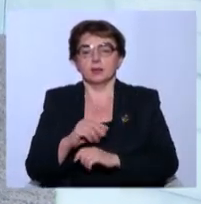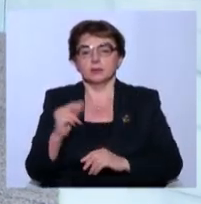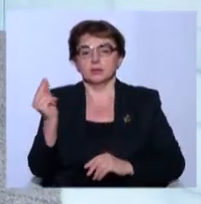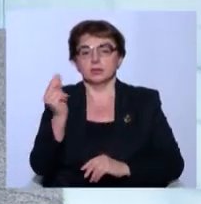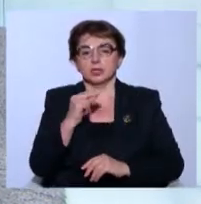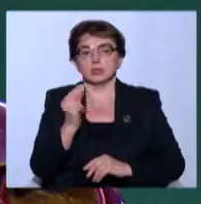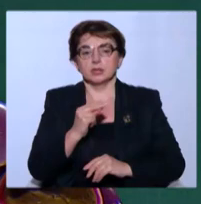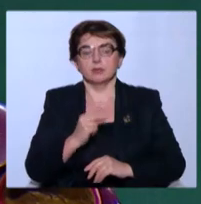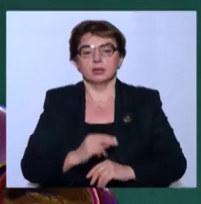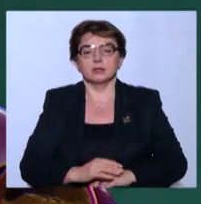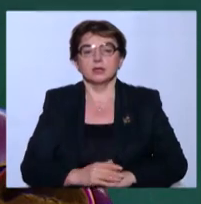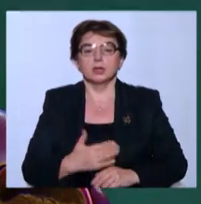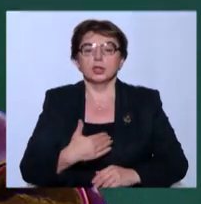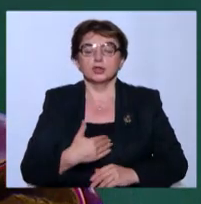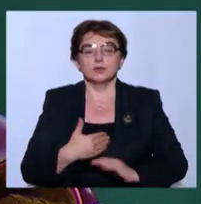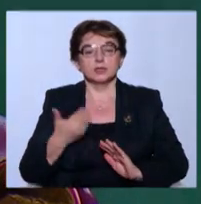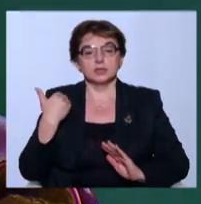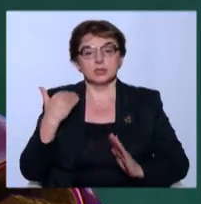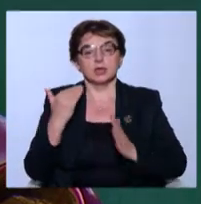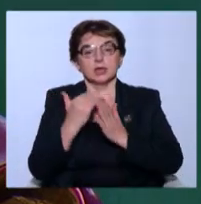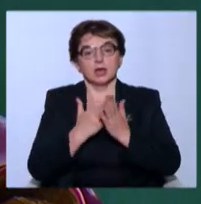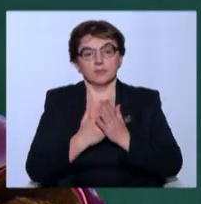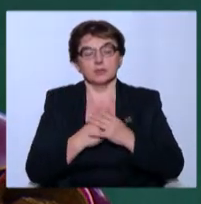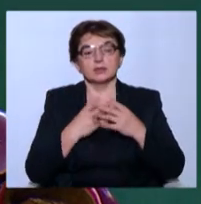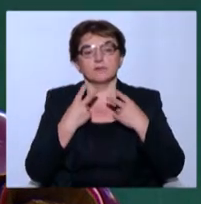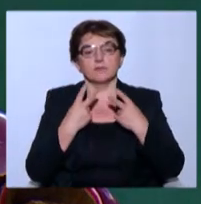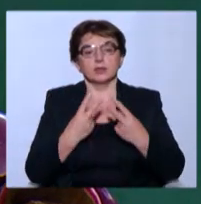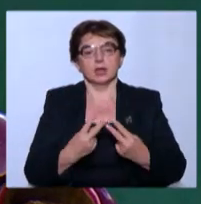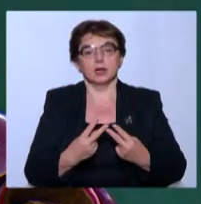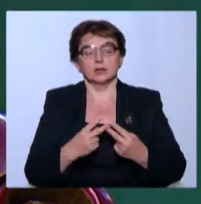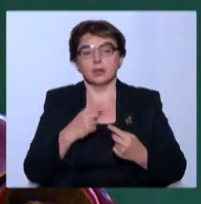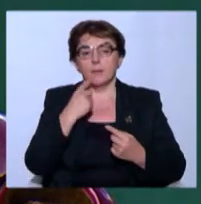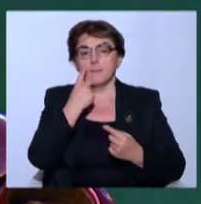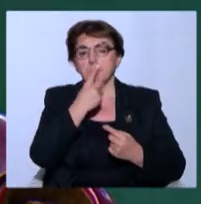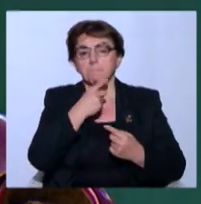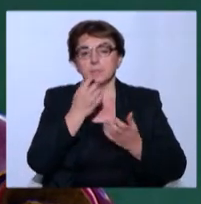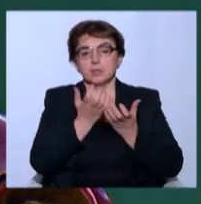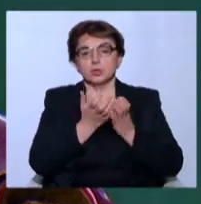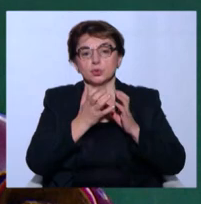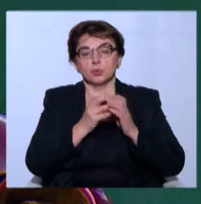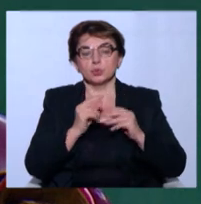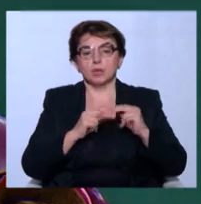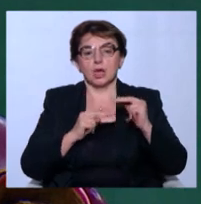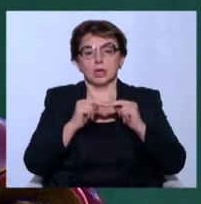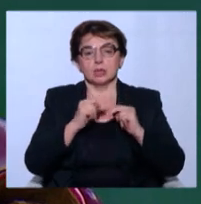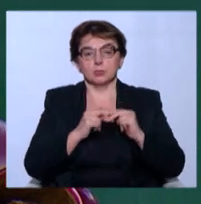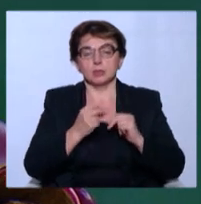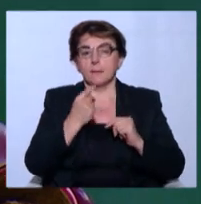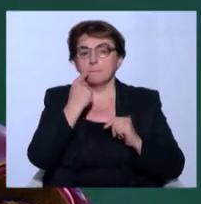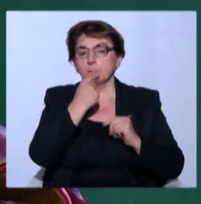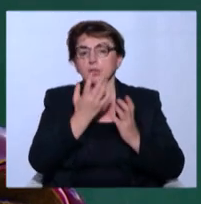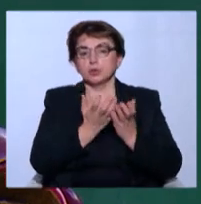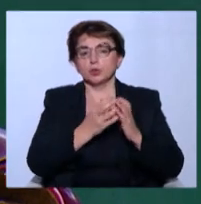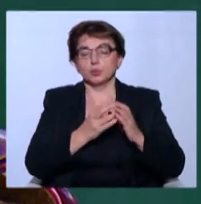შესწავლას. ჩვენ წინამეცადინობაზე განვიხილეთ პირის ღრუს აგებულება და პირის ღრუში